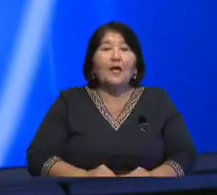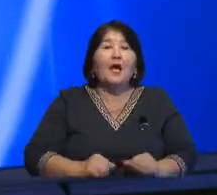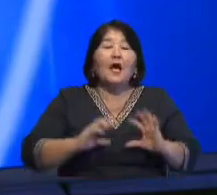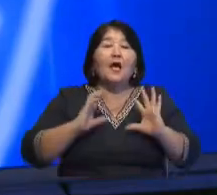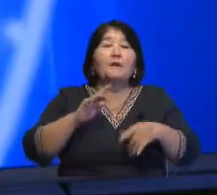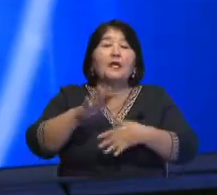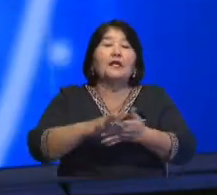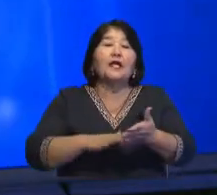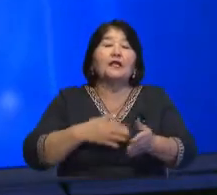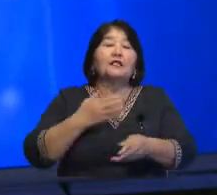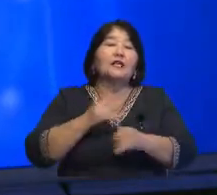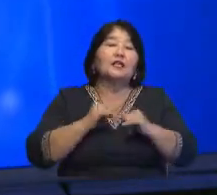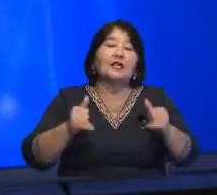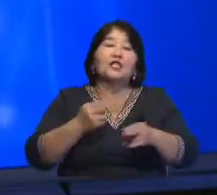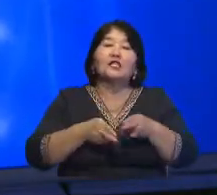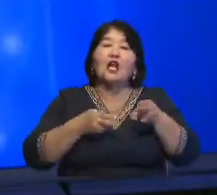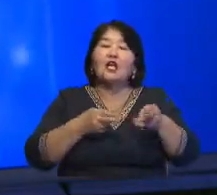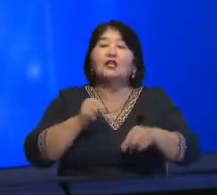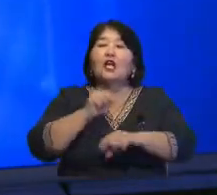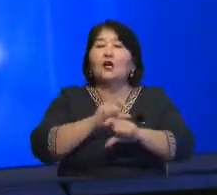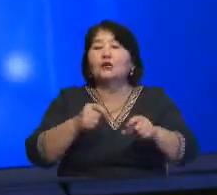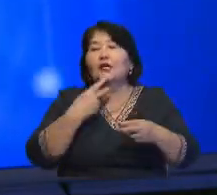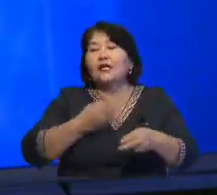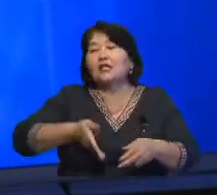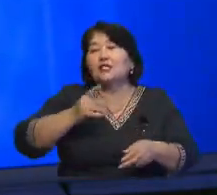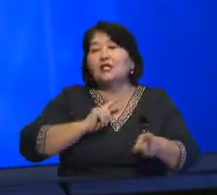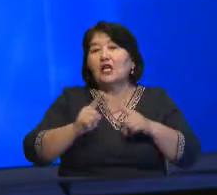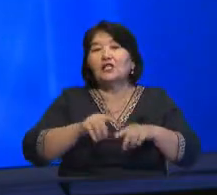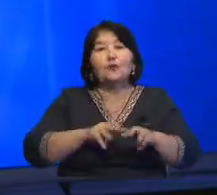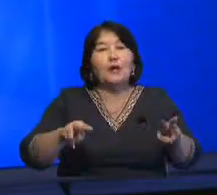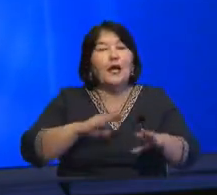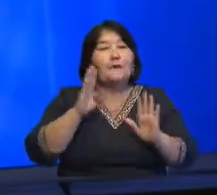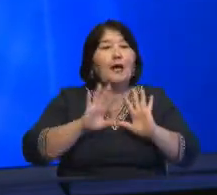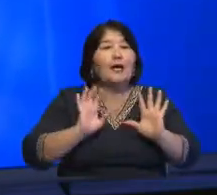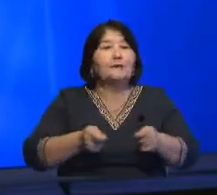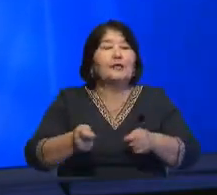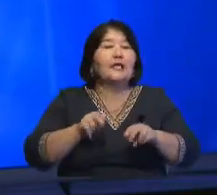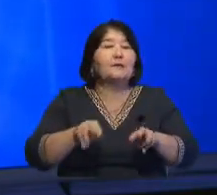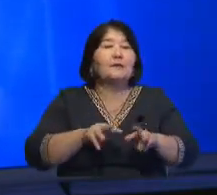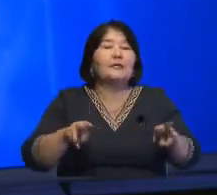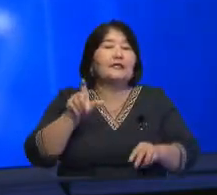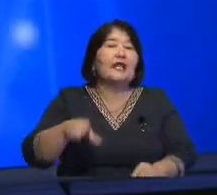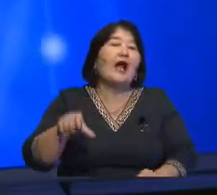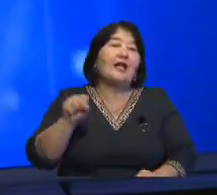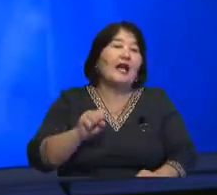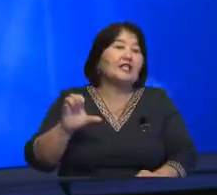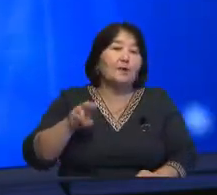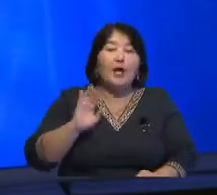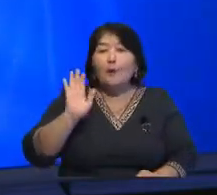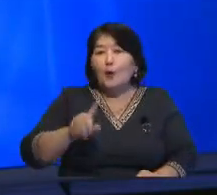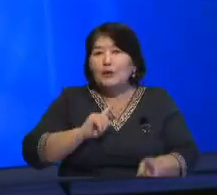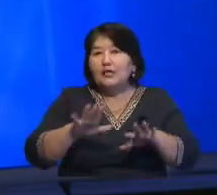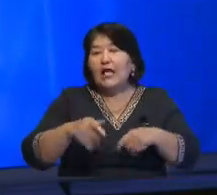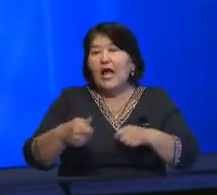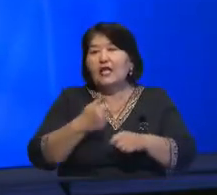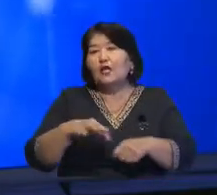Меры по дальнейшему развитию железнодорожной отрасли рассмотрены на селекторном заседании правительства под председателем премьер-министра Алихана Смаилова. После